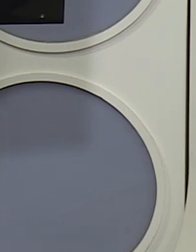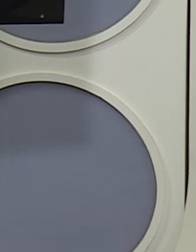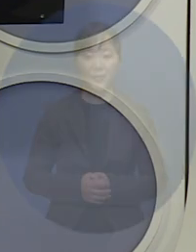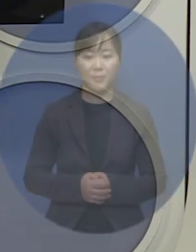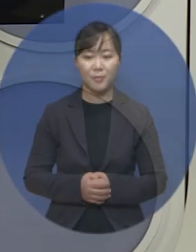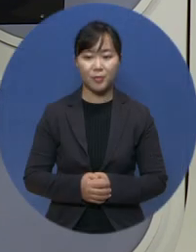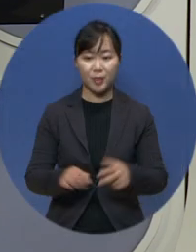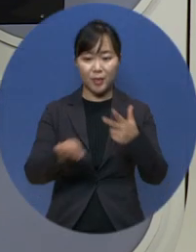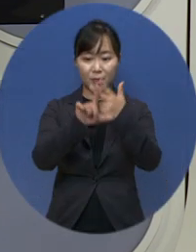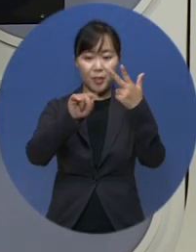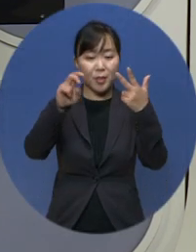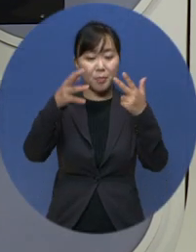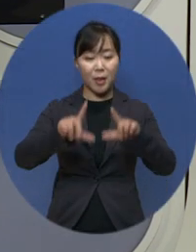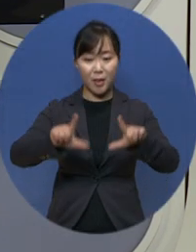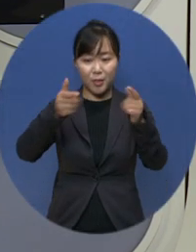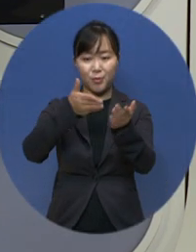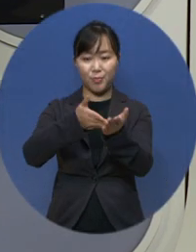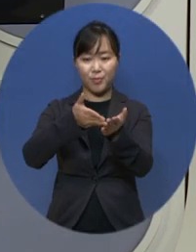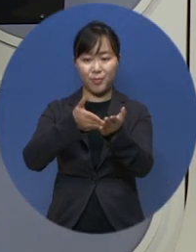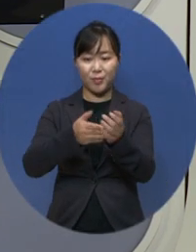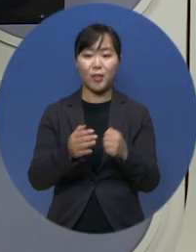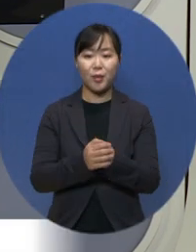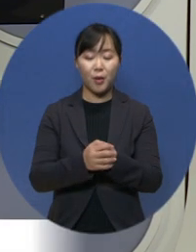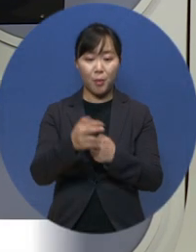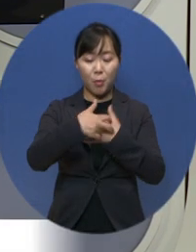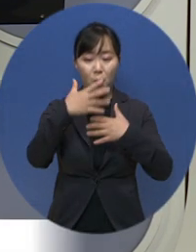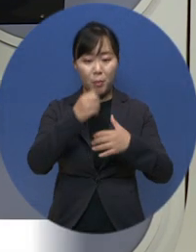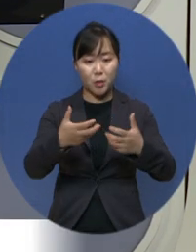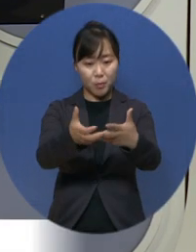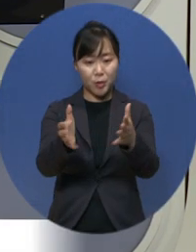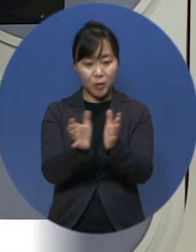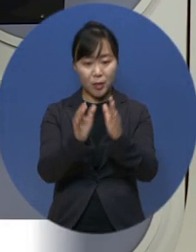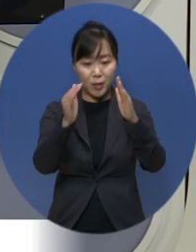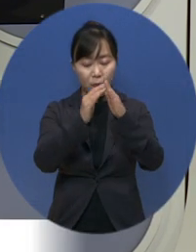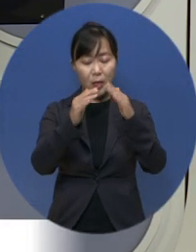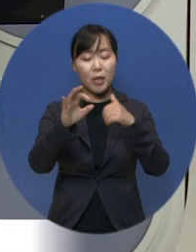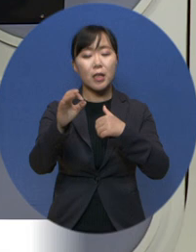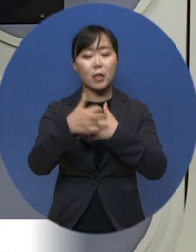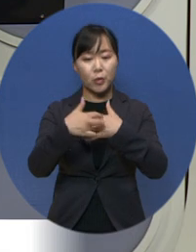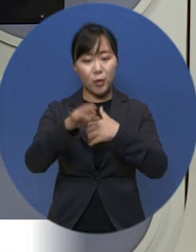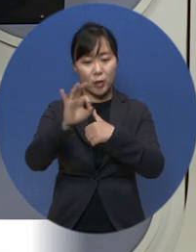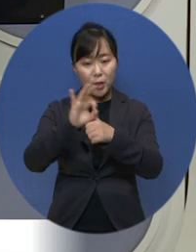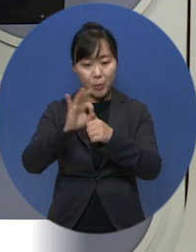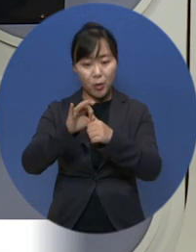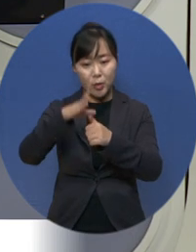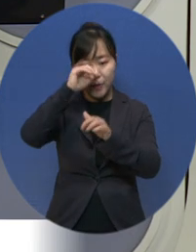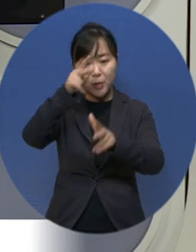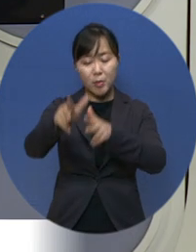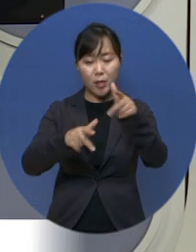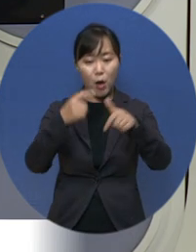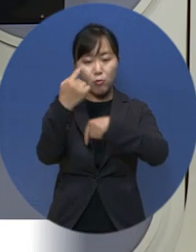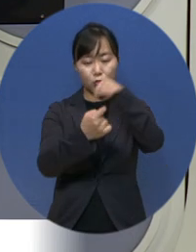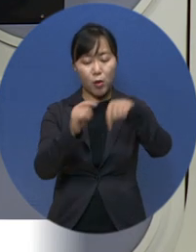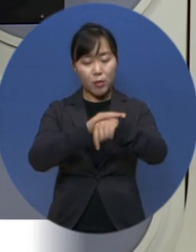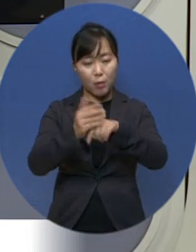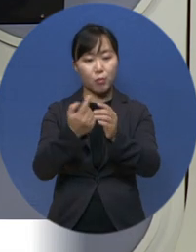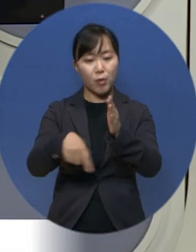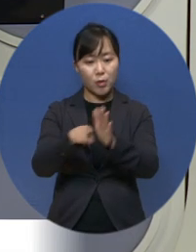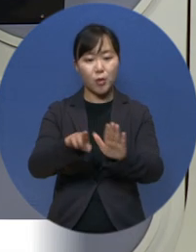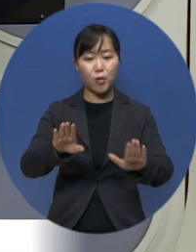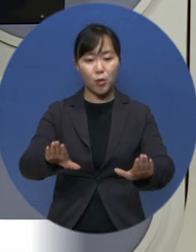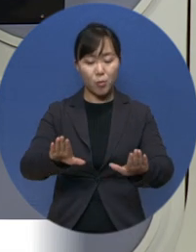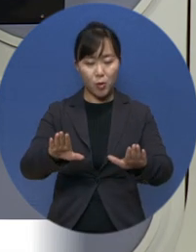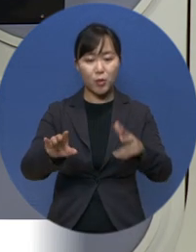7월 28일 만만한 웃습니다 보건복지부는 제가 의료급여 시범사업의 원활한 운영을 위해 이달부터